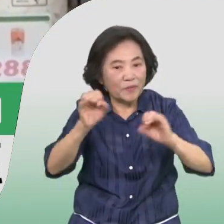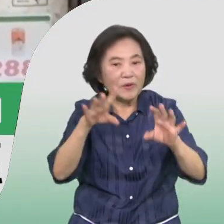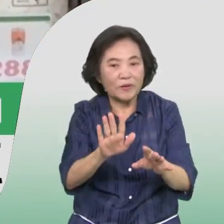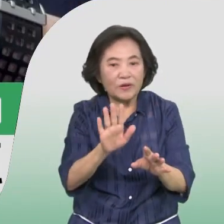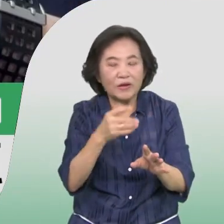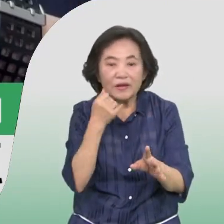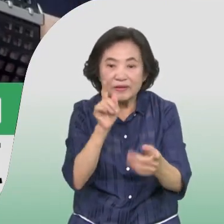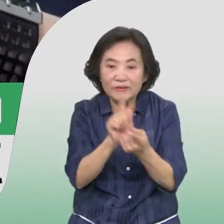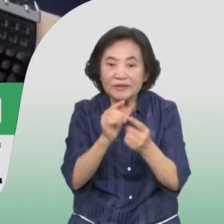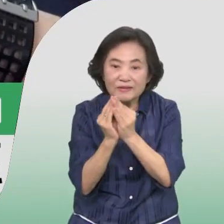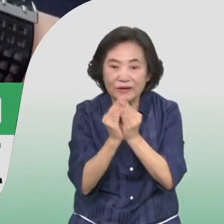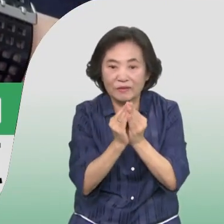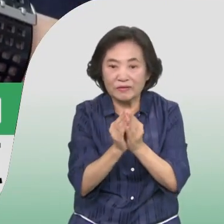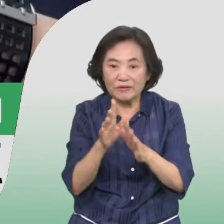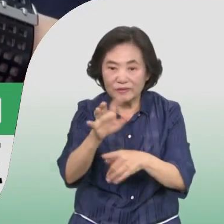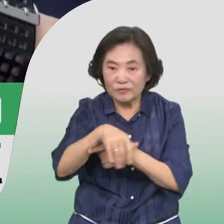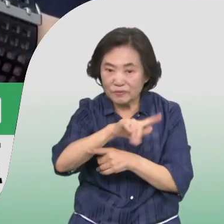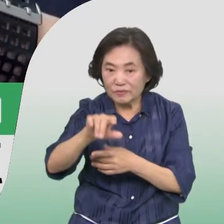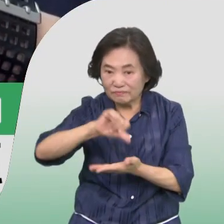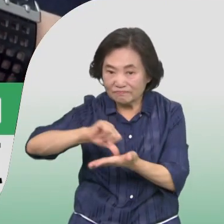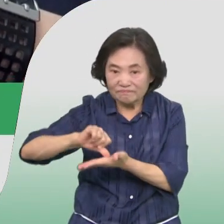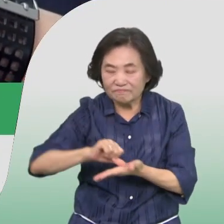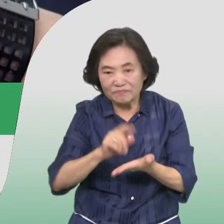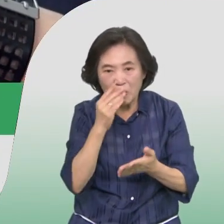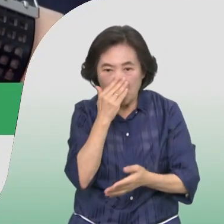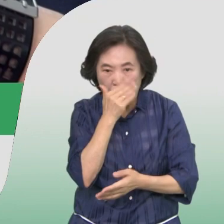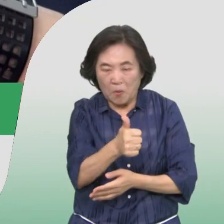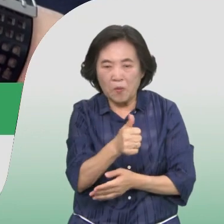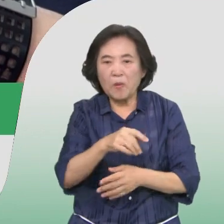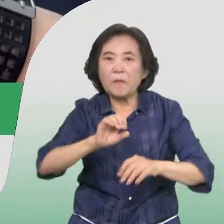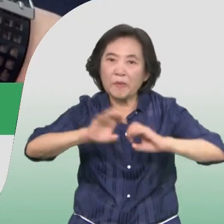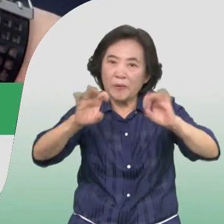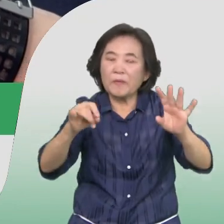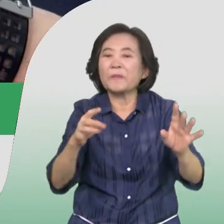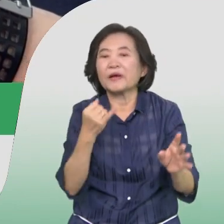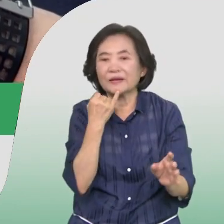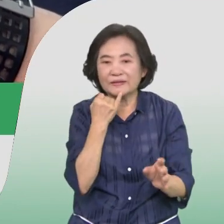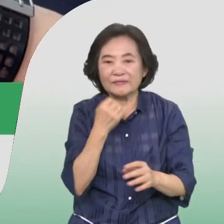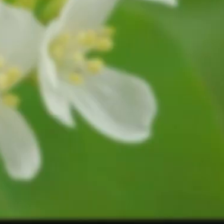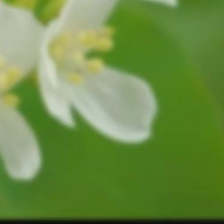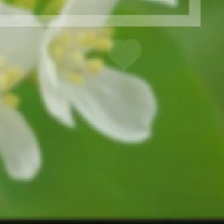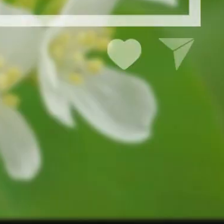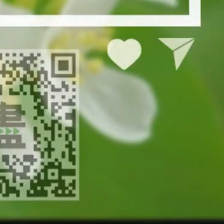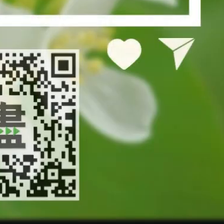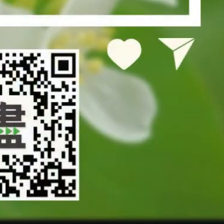哋行销桃园一定增加农产品，核心温度很特，桃园波涛。